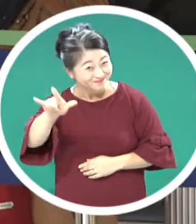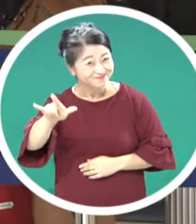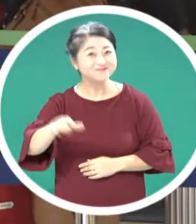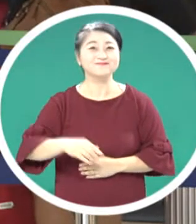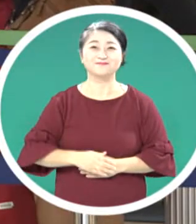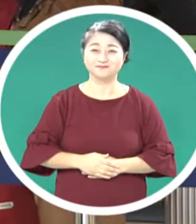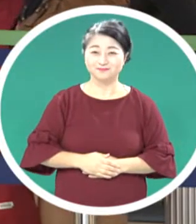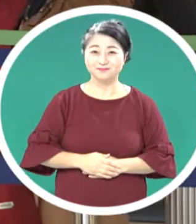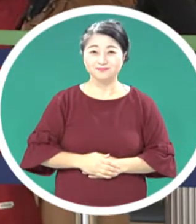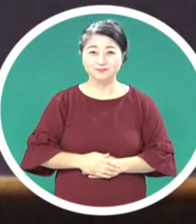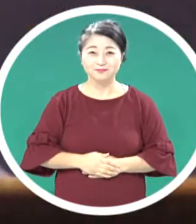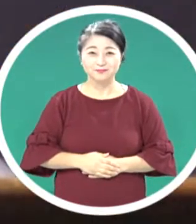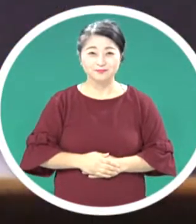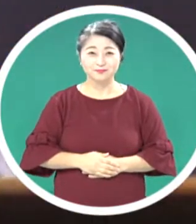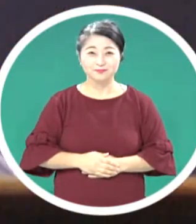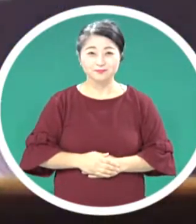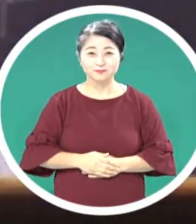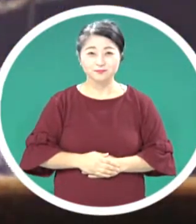ない。